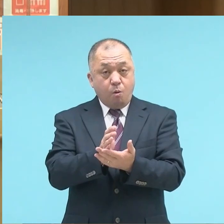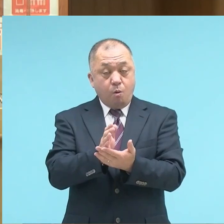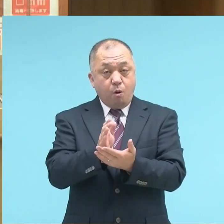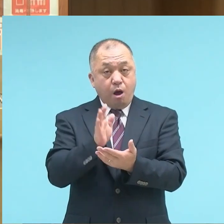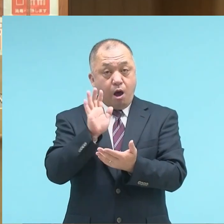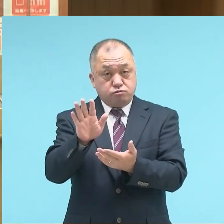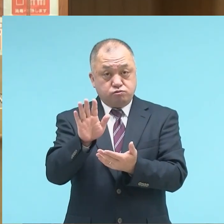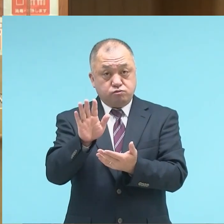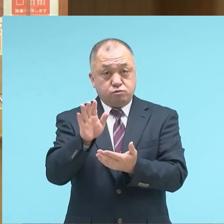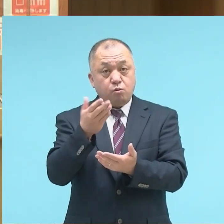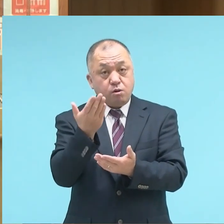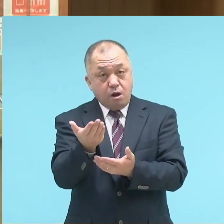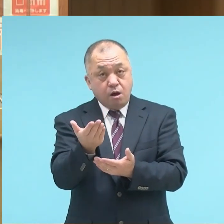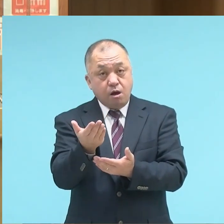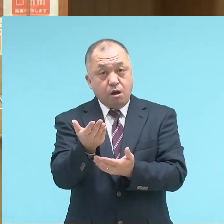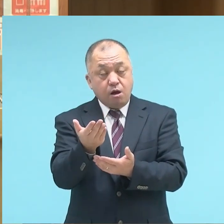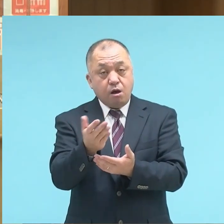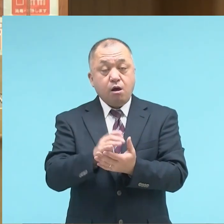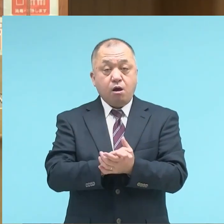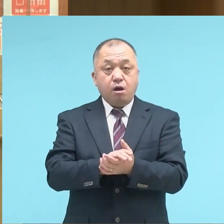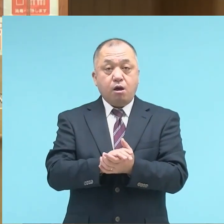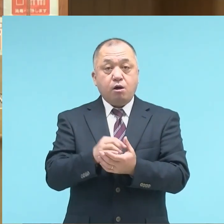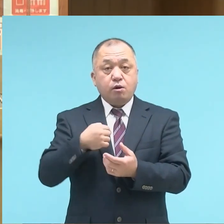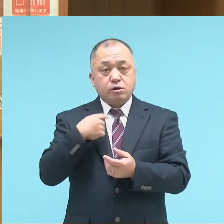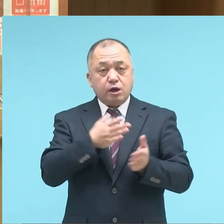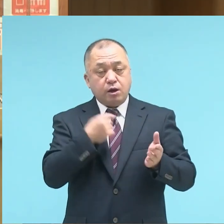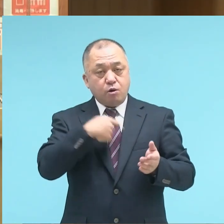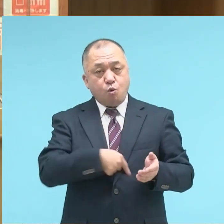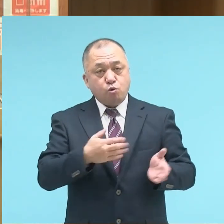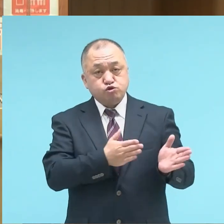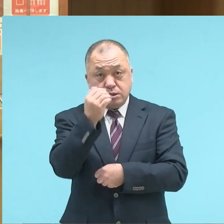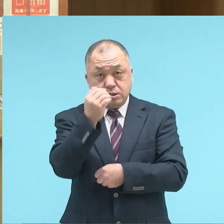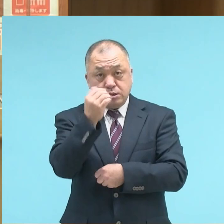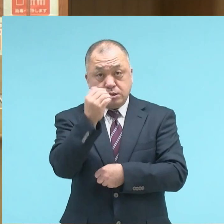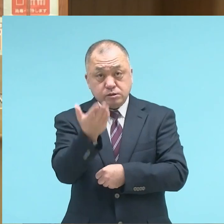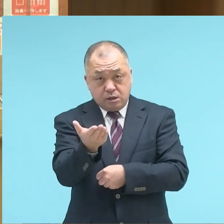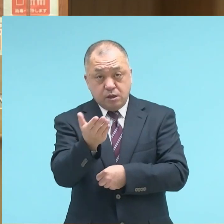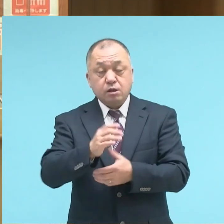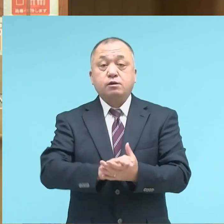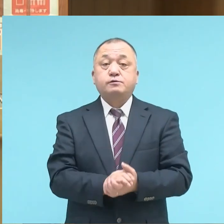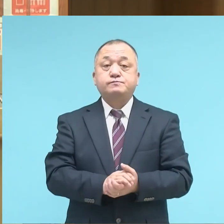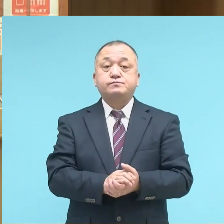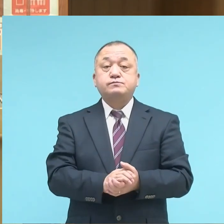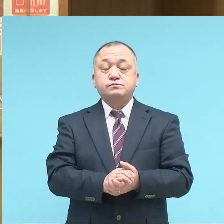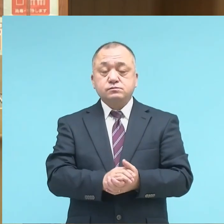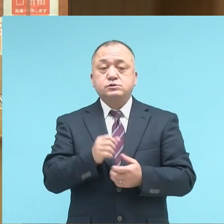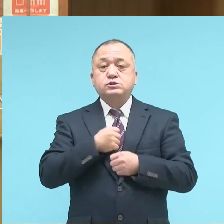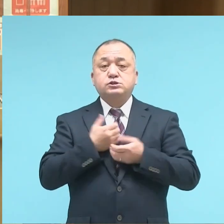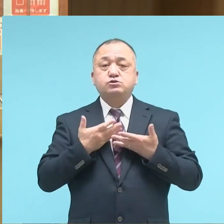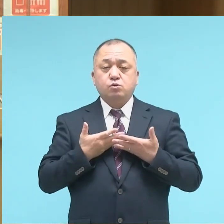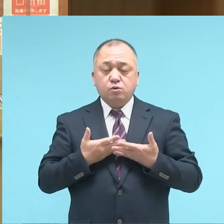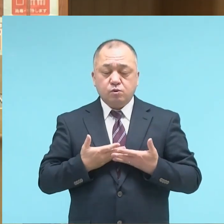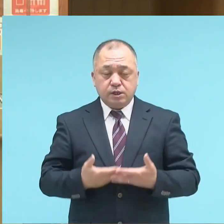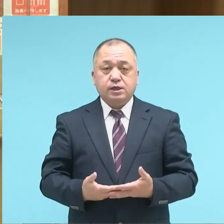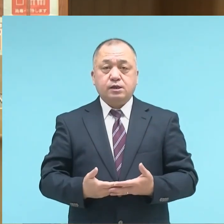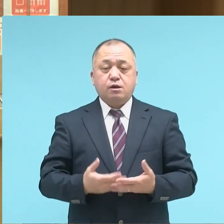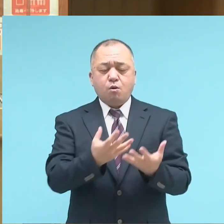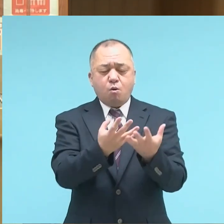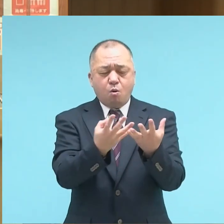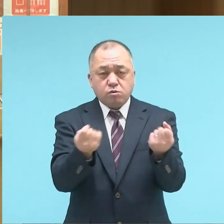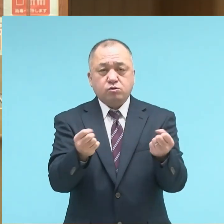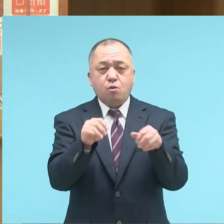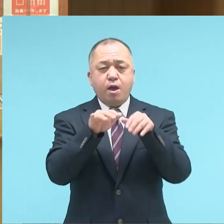うに私たちは考えていた方がよろしいでしょうか。 慎重にですね、これは非常に多くの影響を